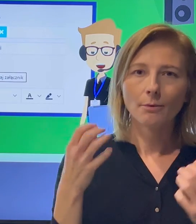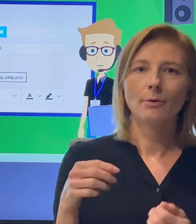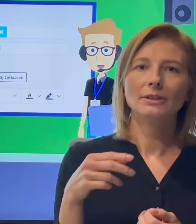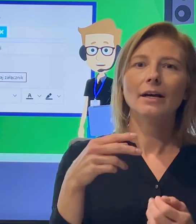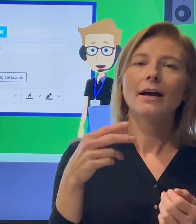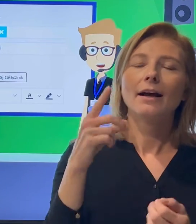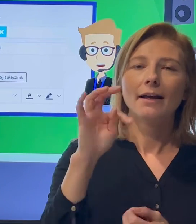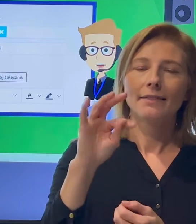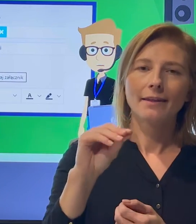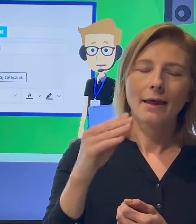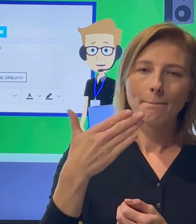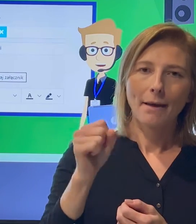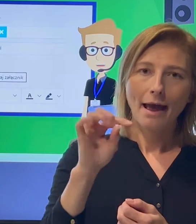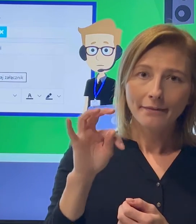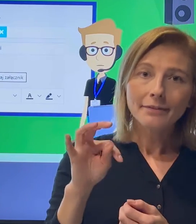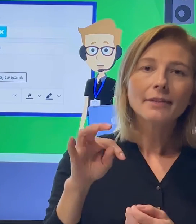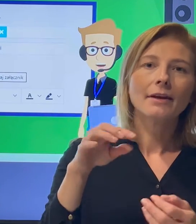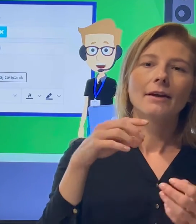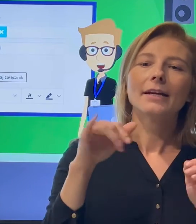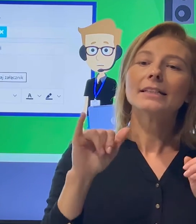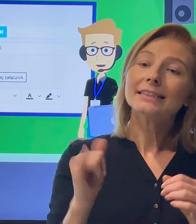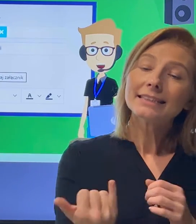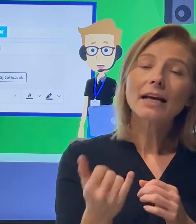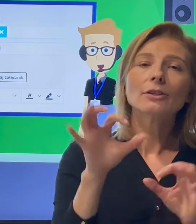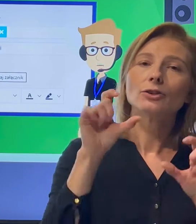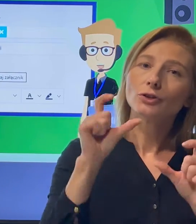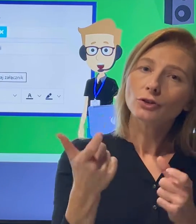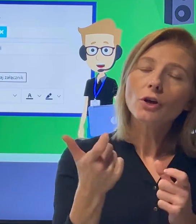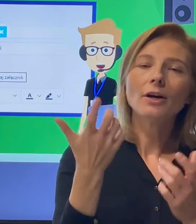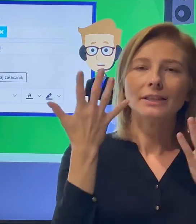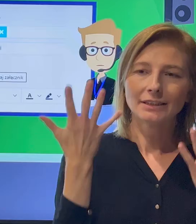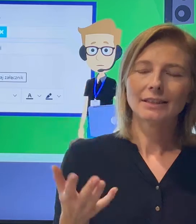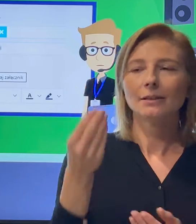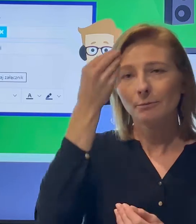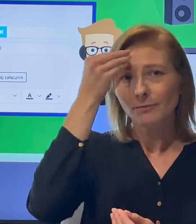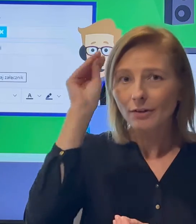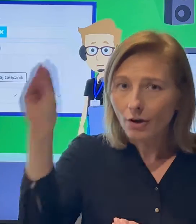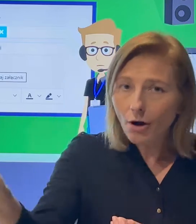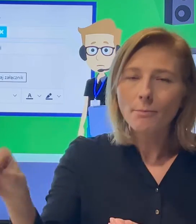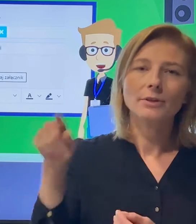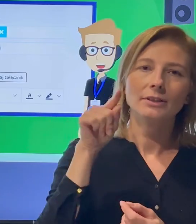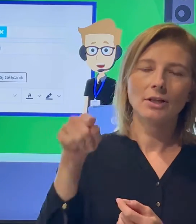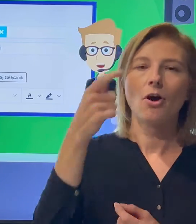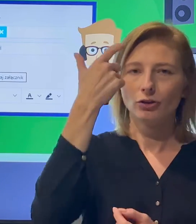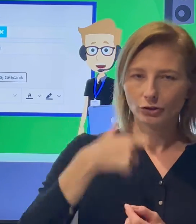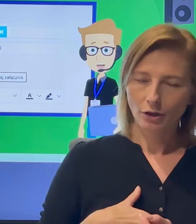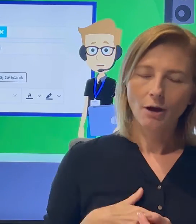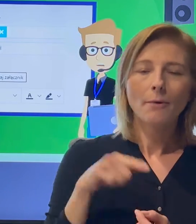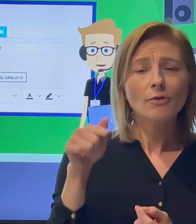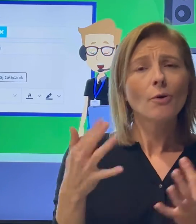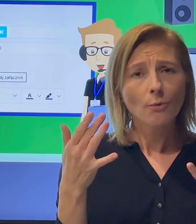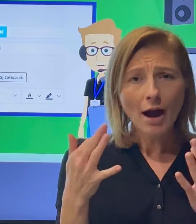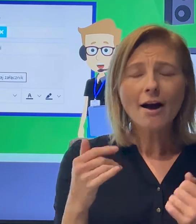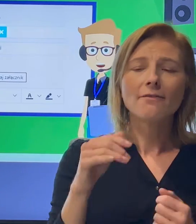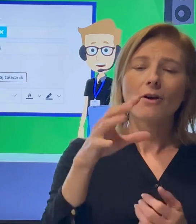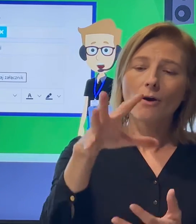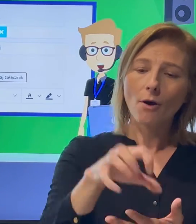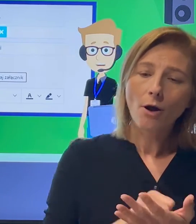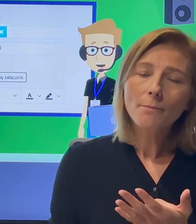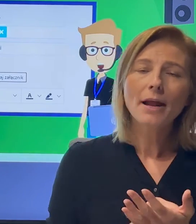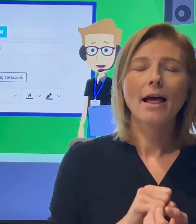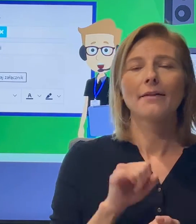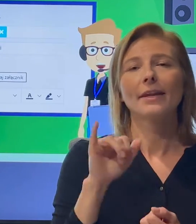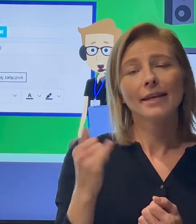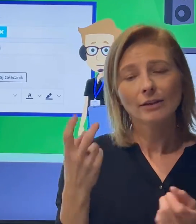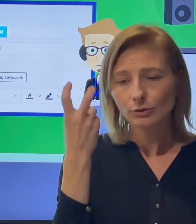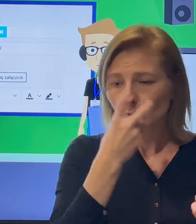jego problematykę, aby osoba, do której piszesz, wiedziała, na jaki temat jest Twoja wiadomość. Ułatwia to również odczytywanie, jak i zachowywanie